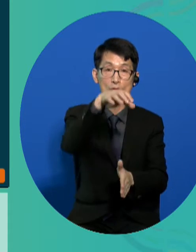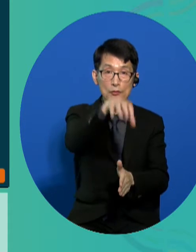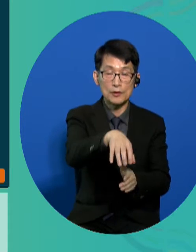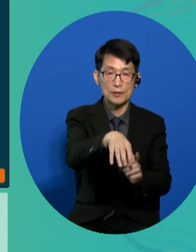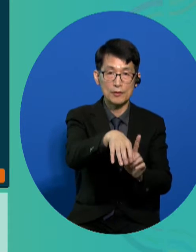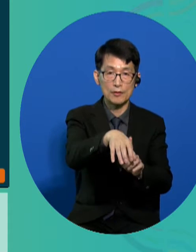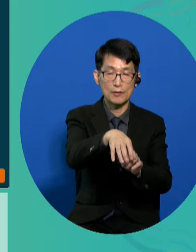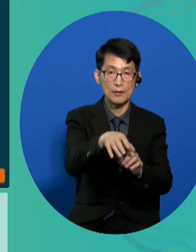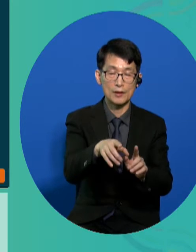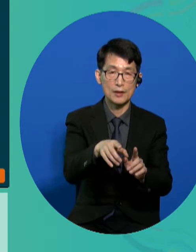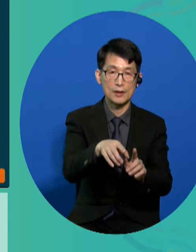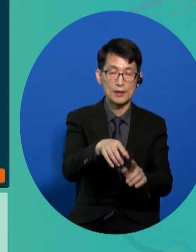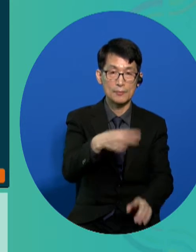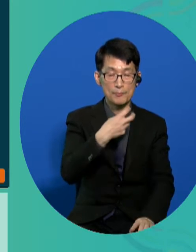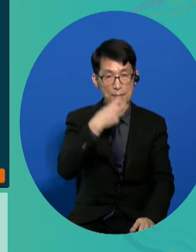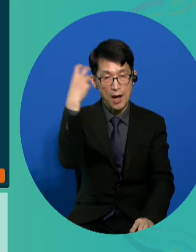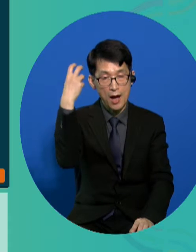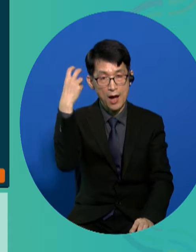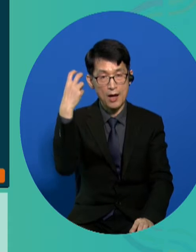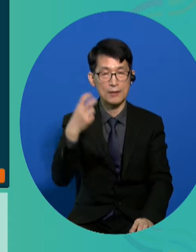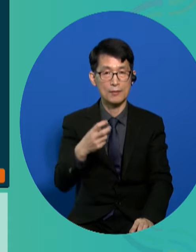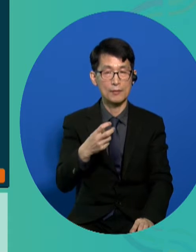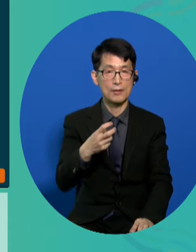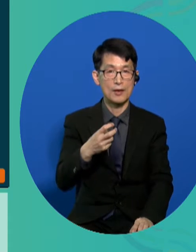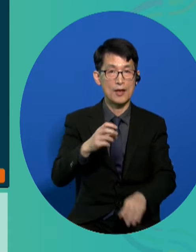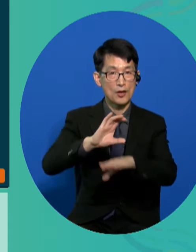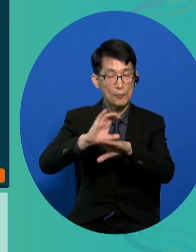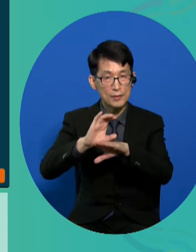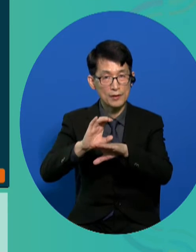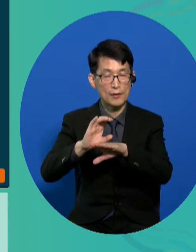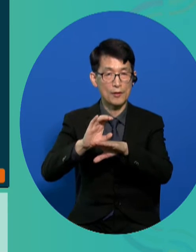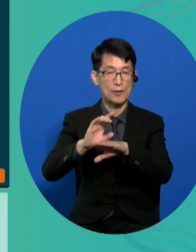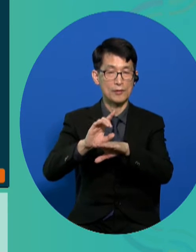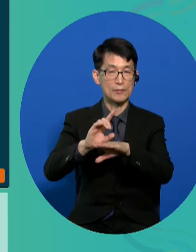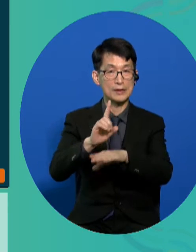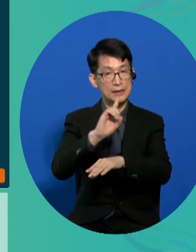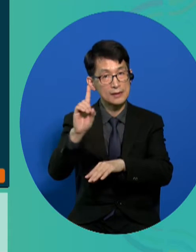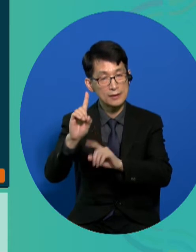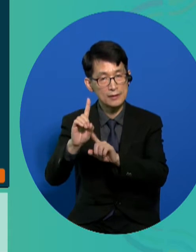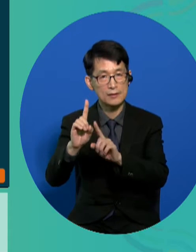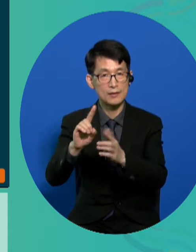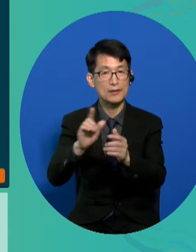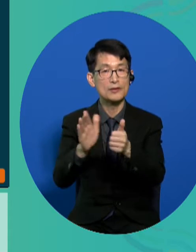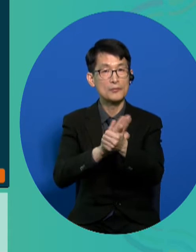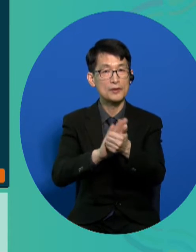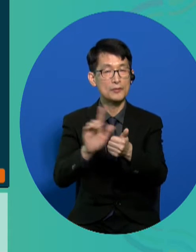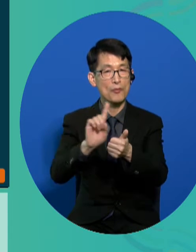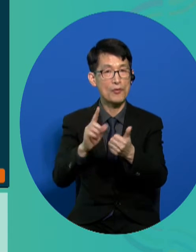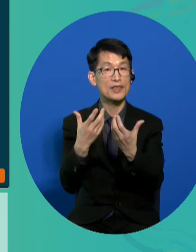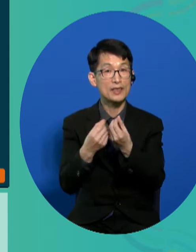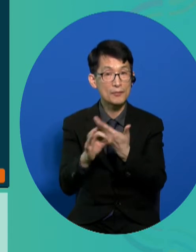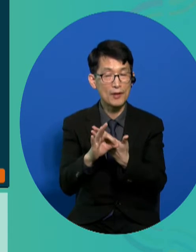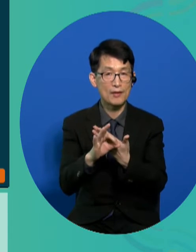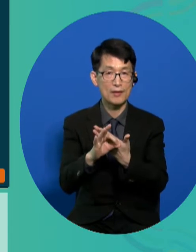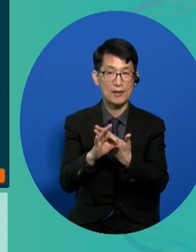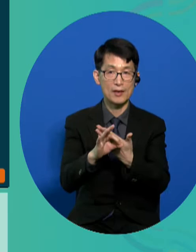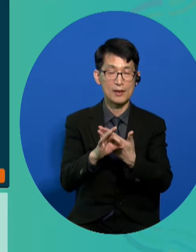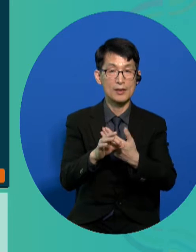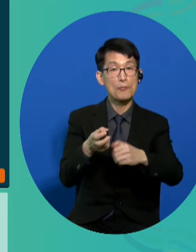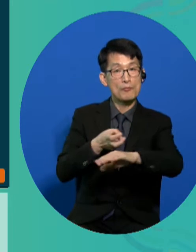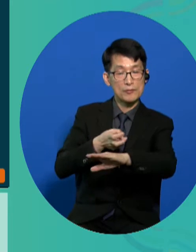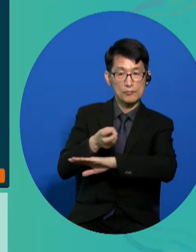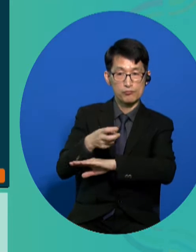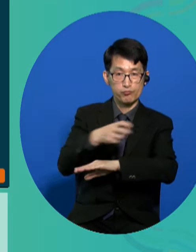및 스마트 솔루션이 어떻게 배포되고 있는가 생각해 보십시오. 예를 들어서 도시에서 교통 및 이동성을